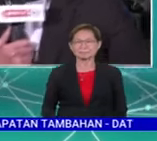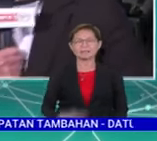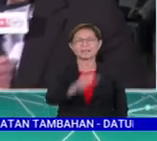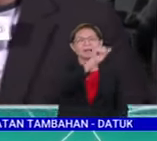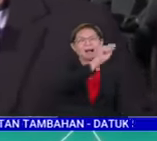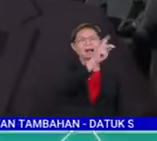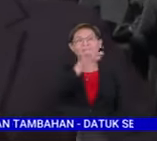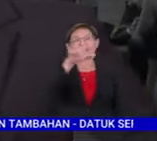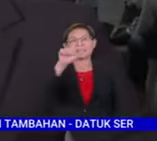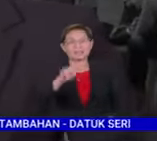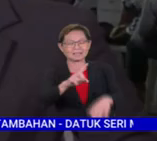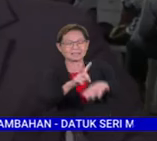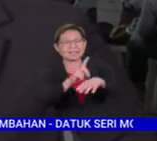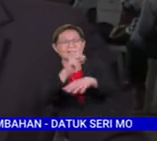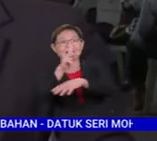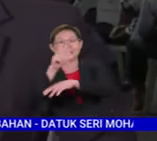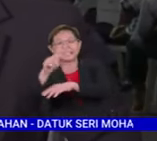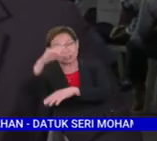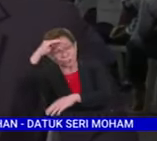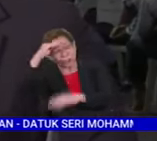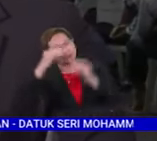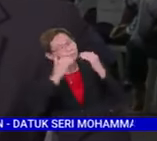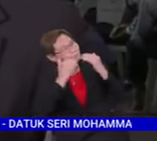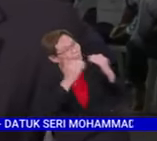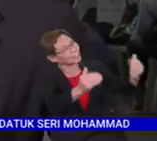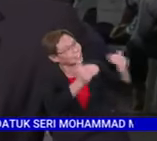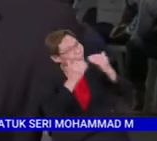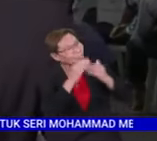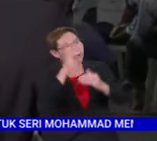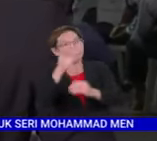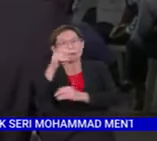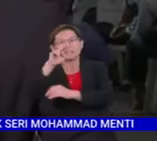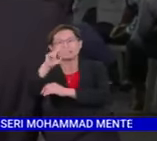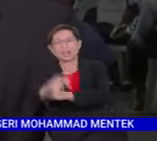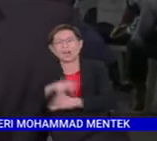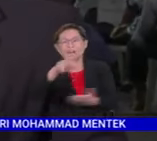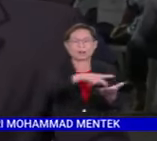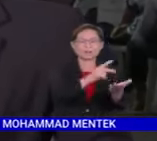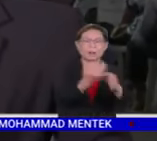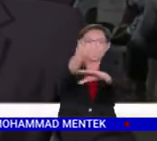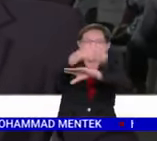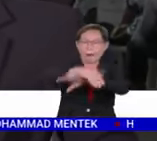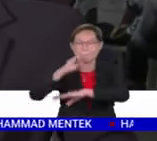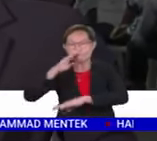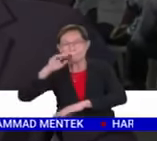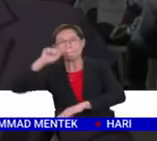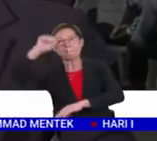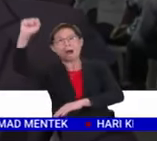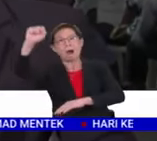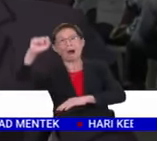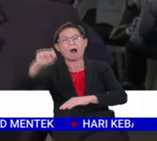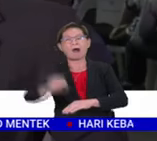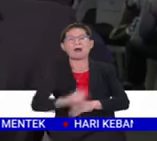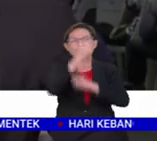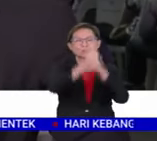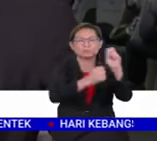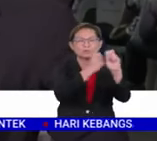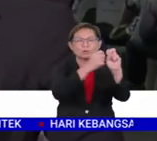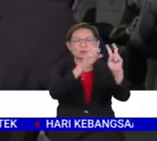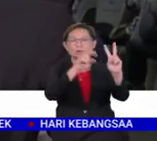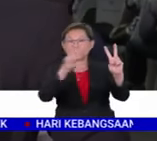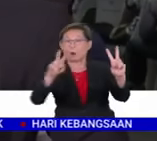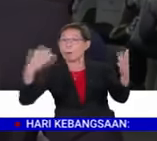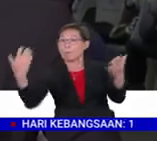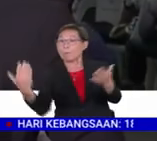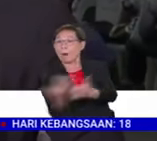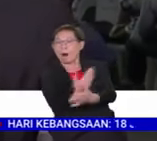Akila Arvain di Kota Tinggi Johor. Baik, terima kasih. Di Betong, konsert ambang Hari Kebangsaan Peringkat Negeri Sarawak 2022